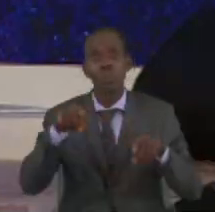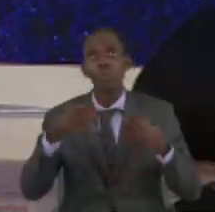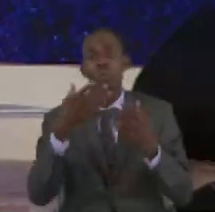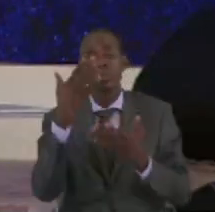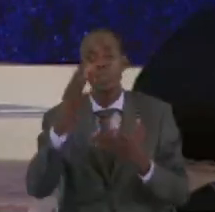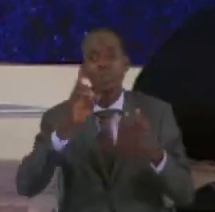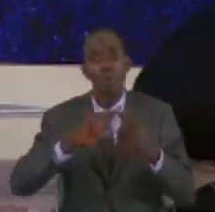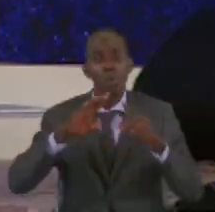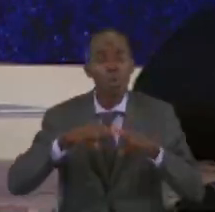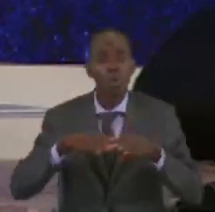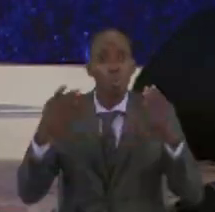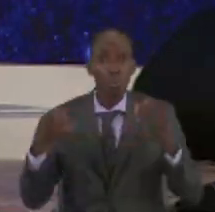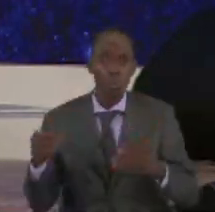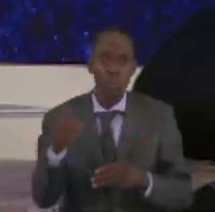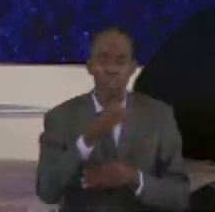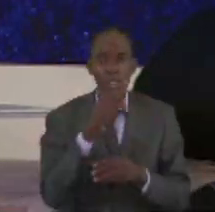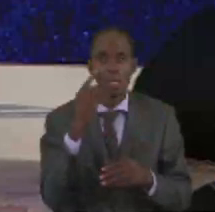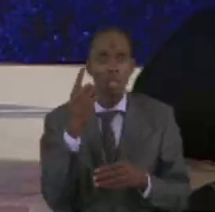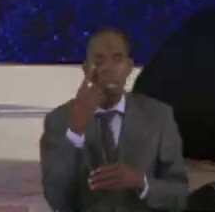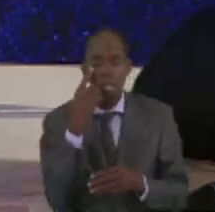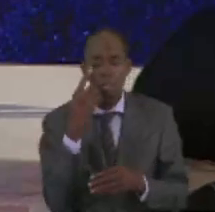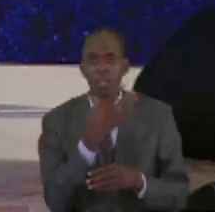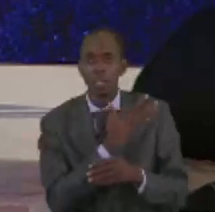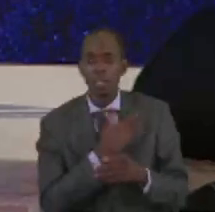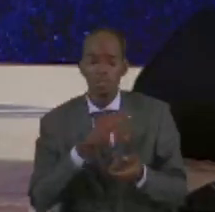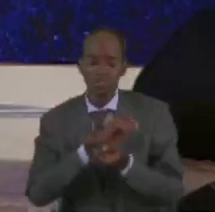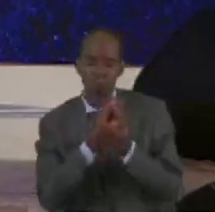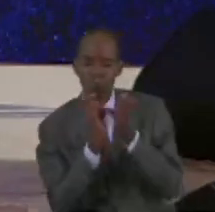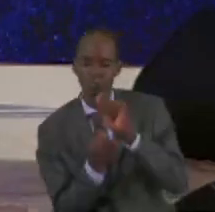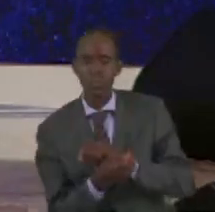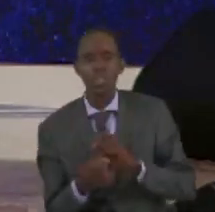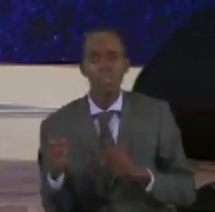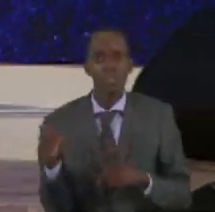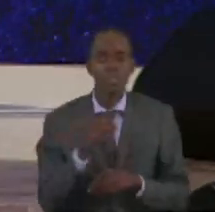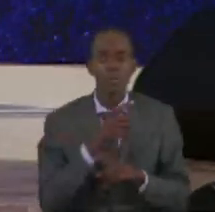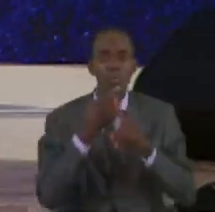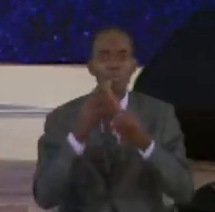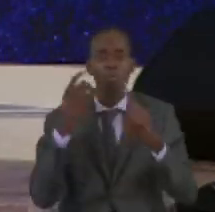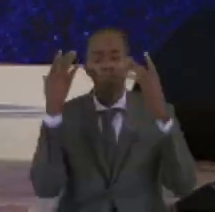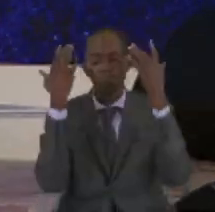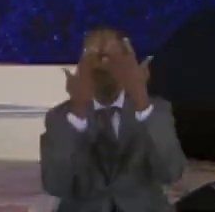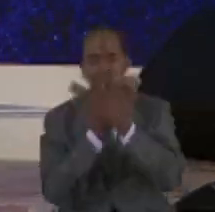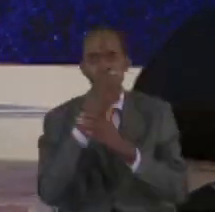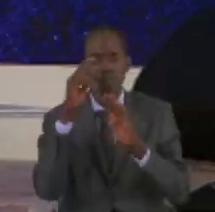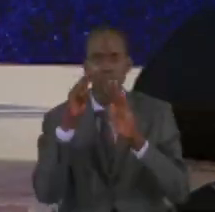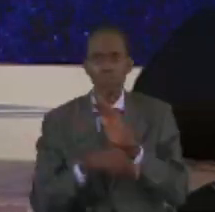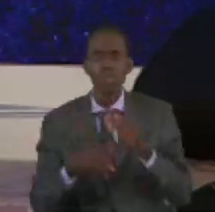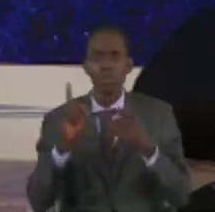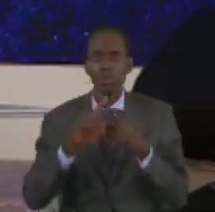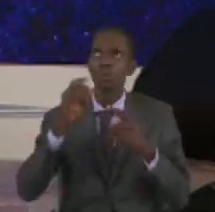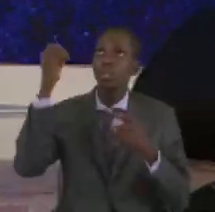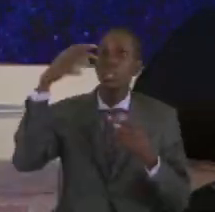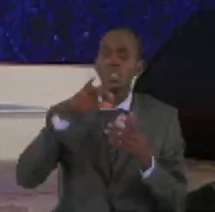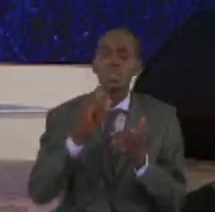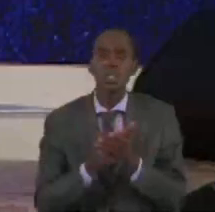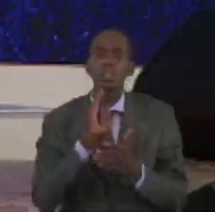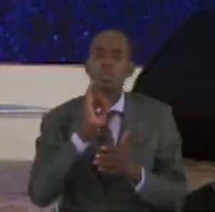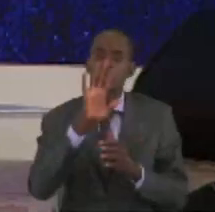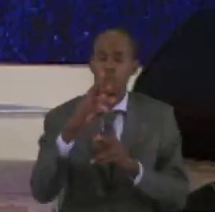18, tu dois aller là-bas afin que tu leur ouvres les yeux pour qu'ils passent des ténèbres à la lumière, c'est